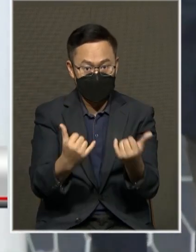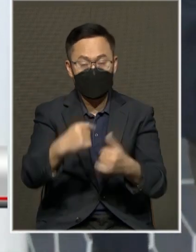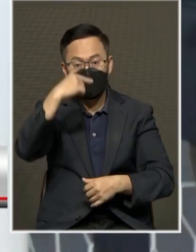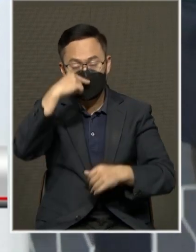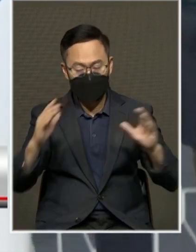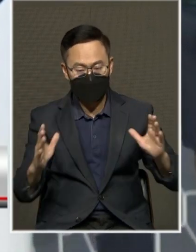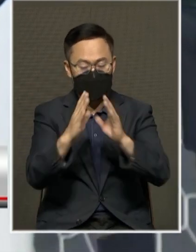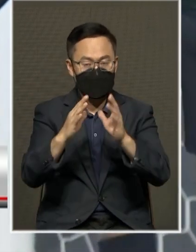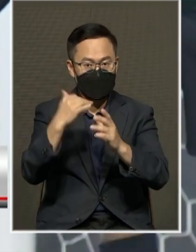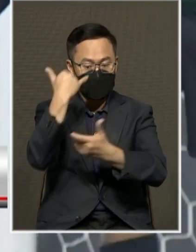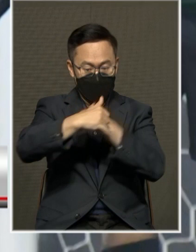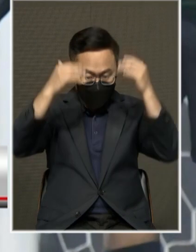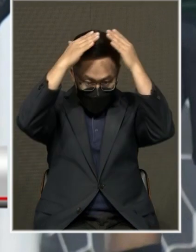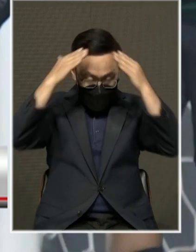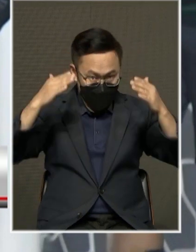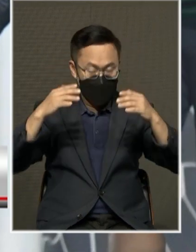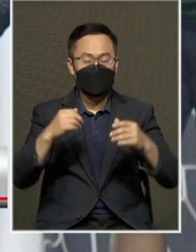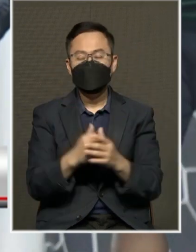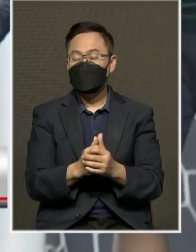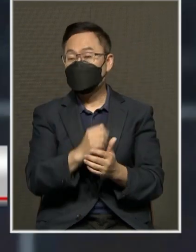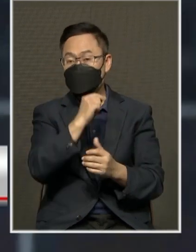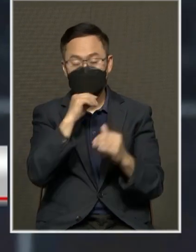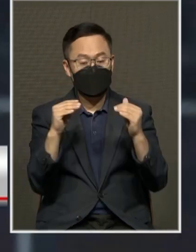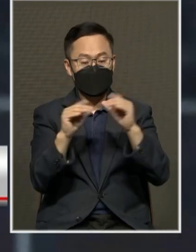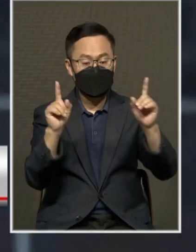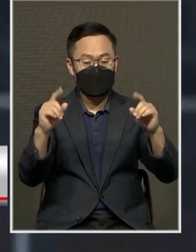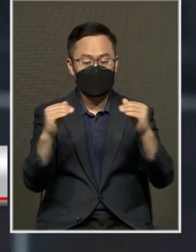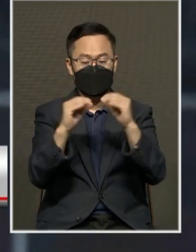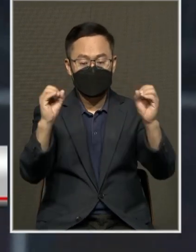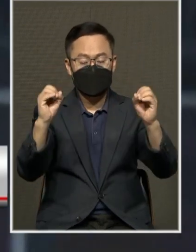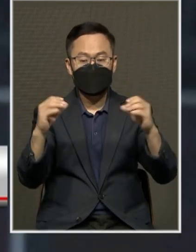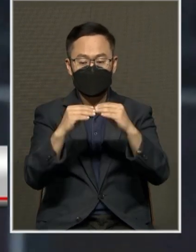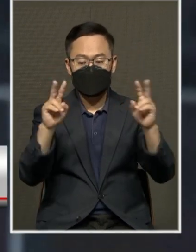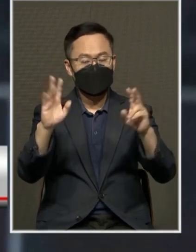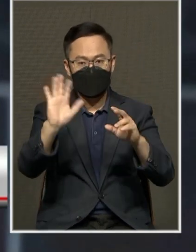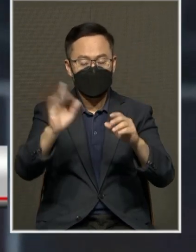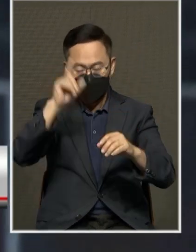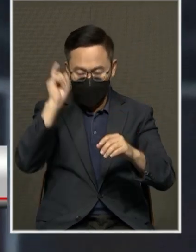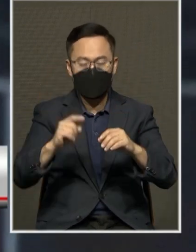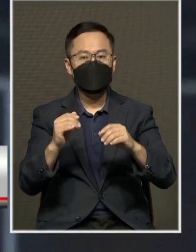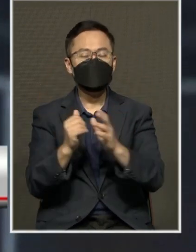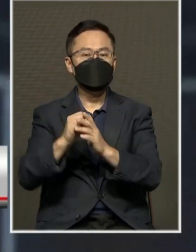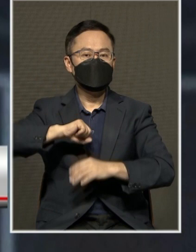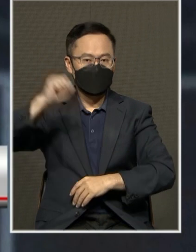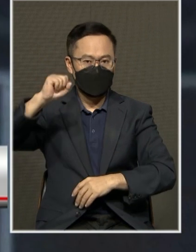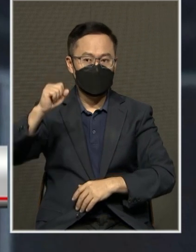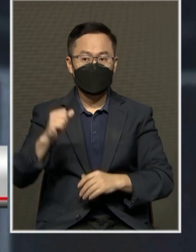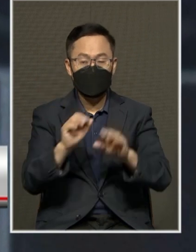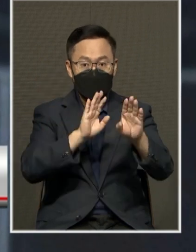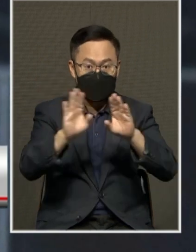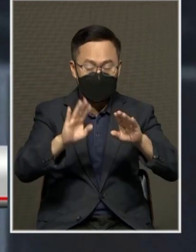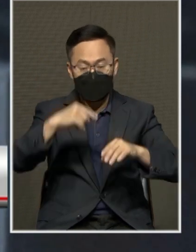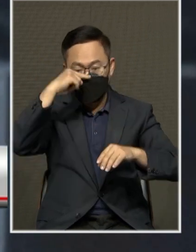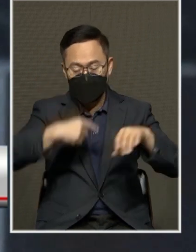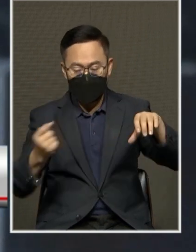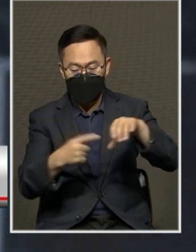ล่าเกมนี้ถ้าเสมอไม่พอสำหรับการเป็นที่1สำหรับทีมชาติไทยเพราะว่าถ้าเสมอเนี่ยประตูได้เสียของทีมชาติไทยยังสู้เวียดนามไม่ได้เพ